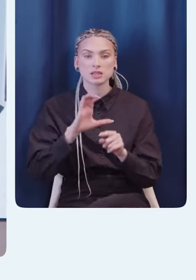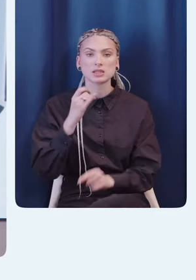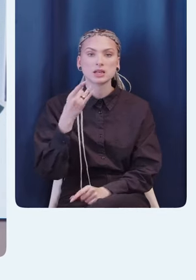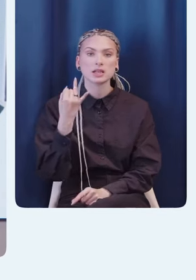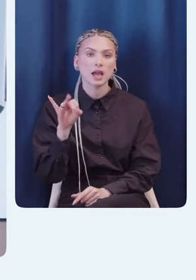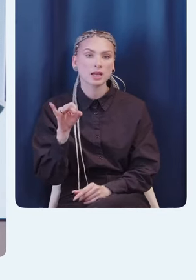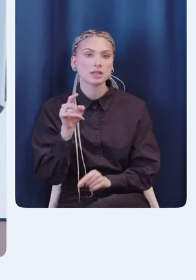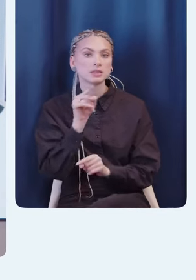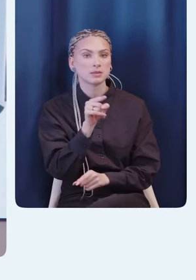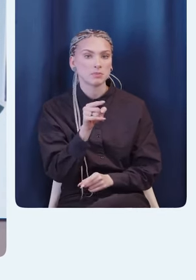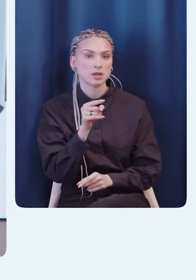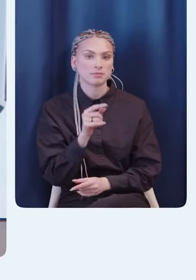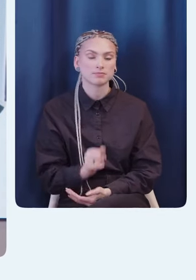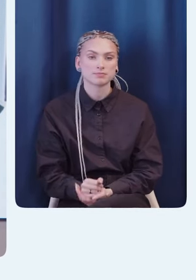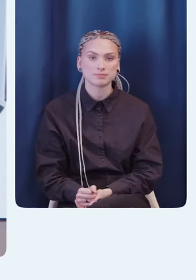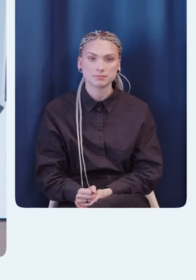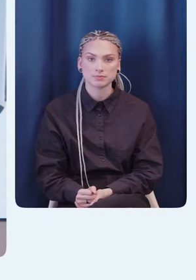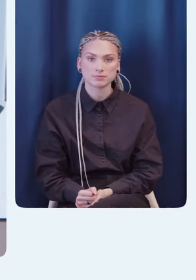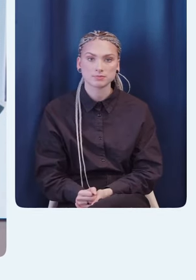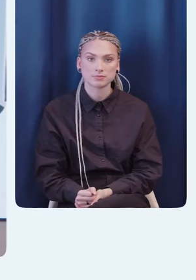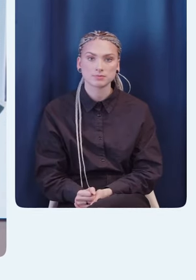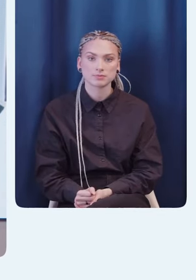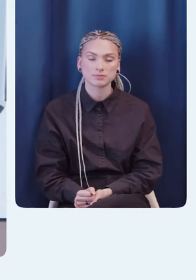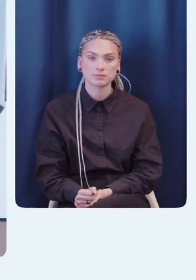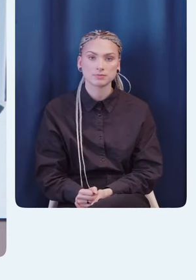к тебе комментарий, и Сергею есть что ответить на это.